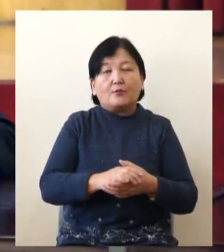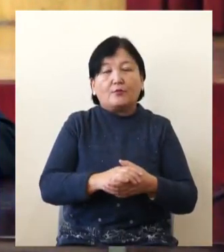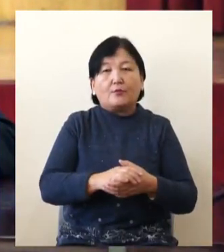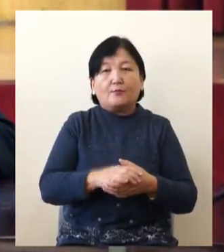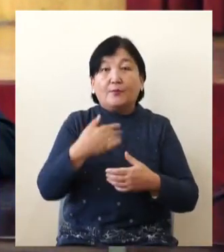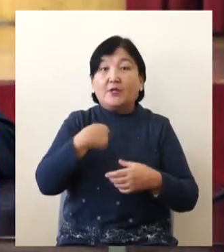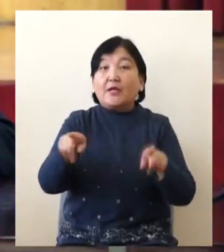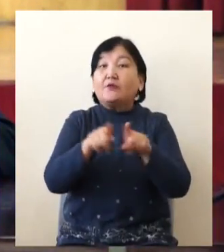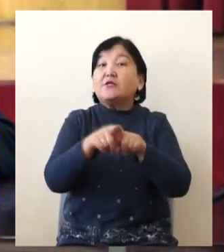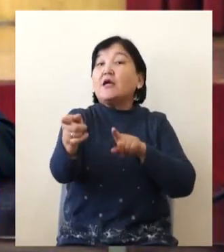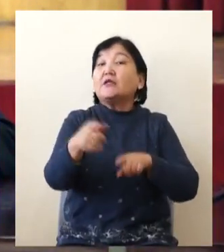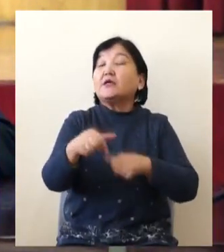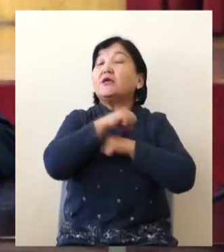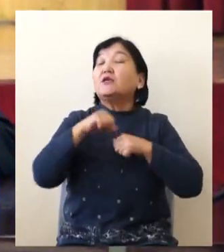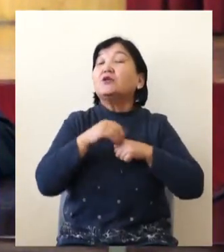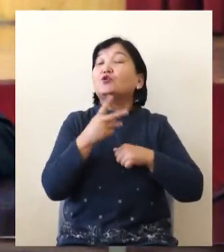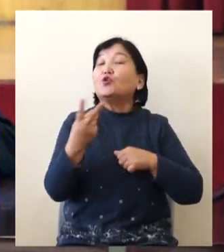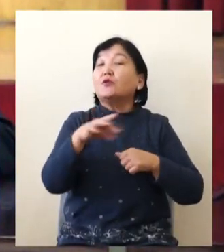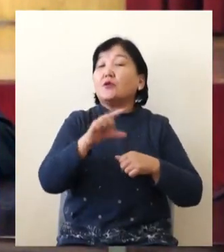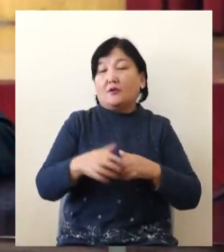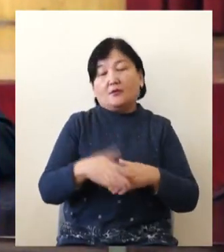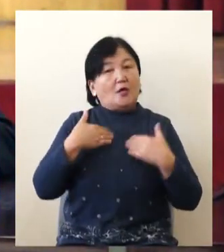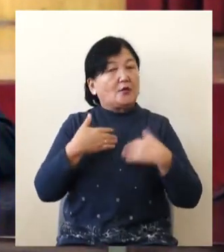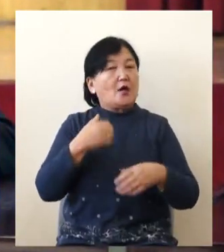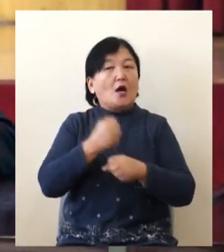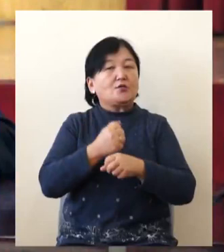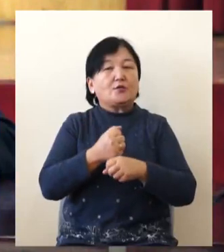Би бол та нарын айлхан нэг л иргэш. Надад албан тушаал гэдэг юм байхгүй.